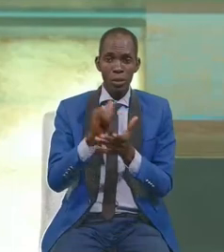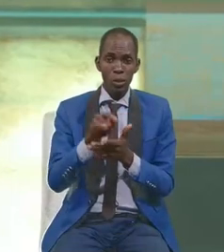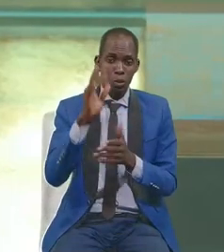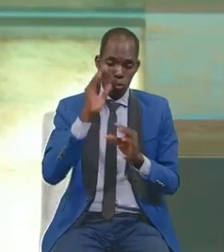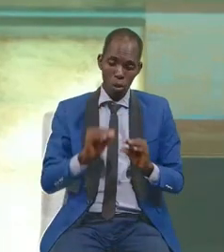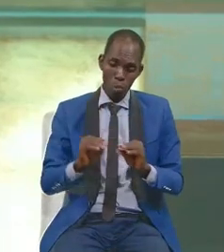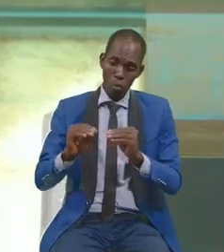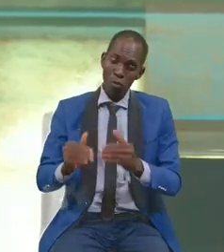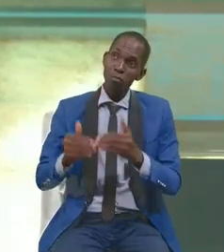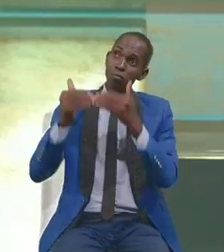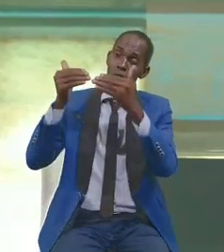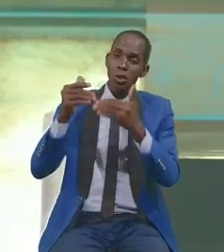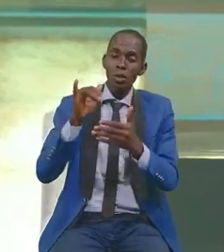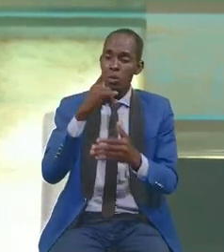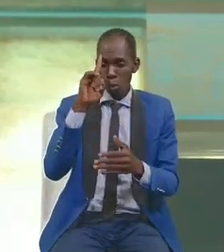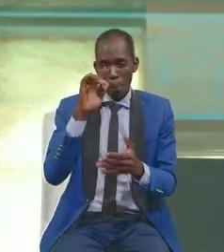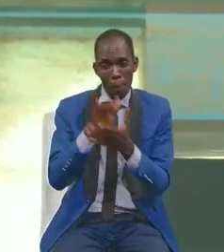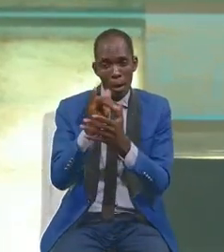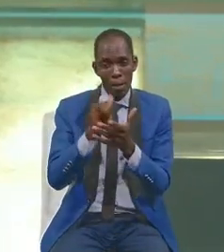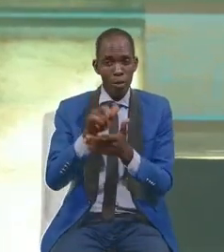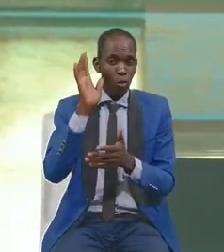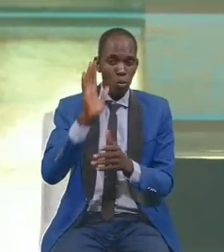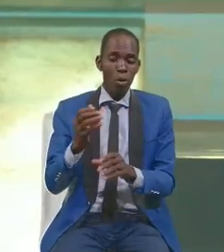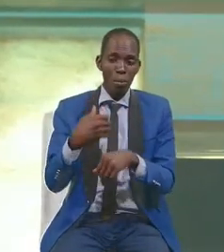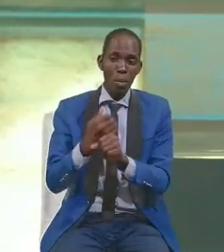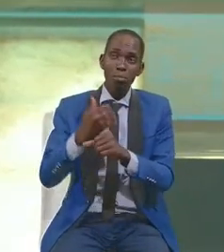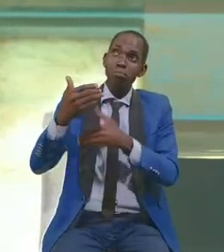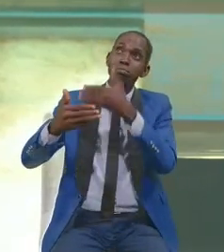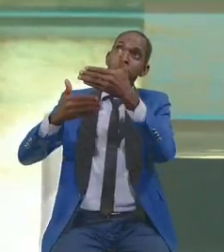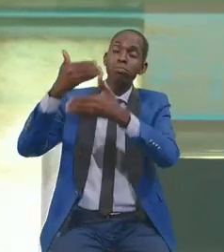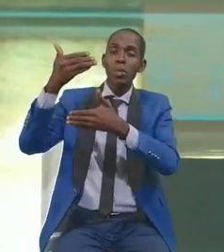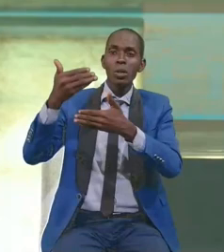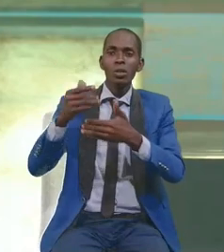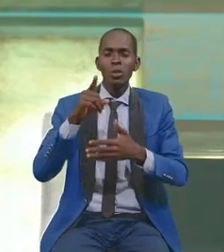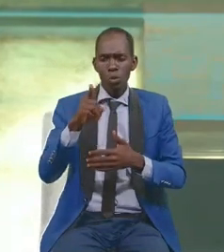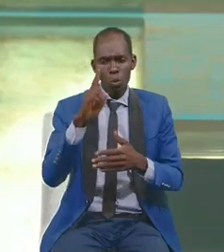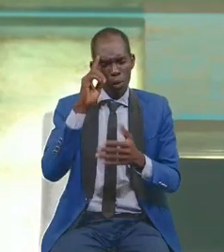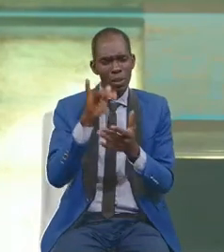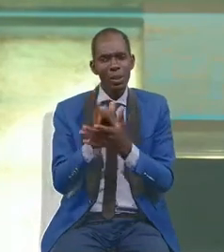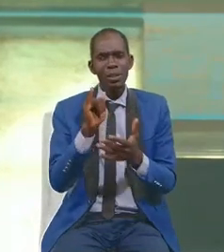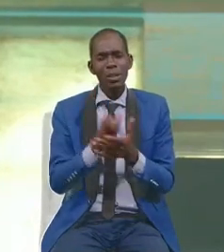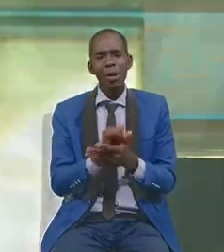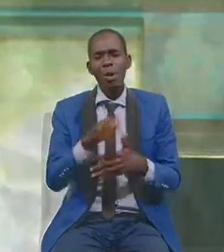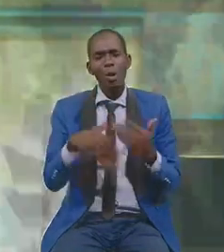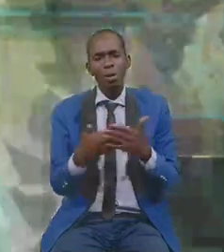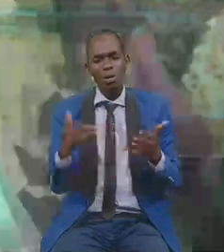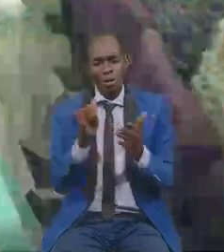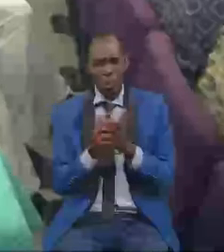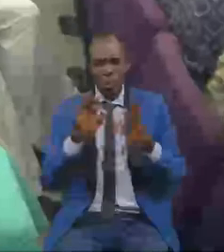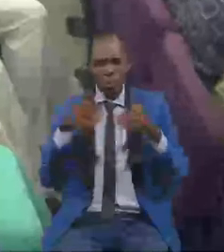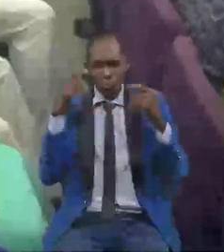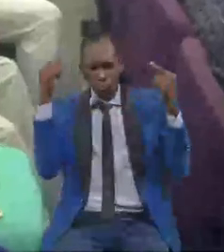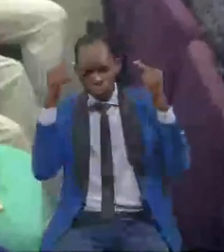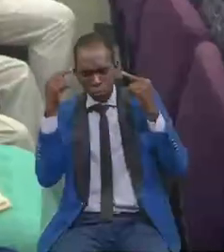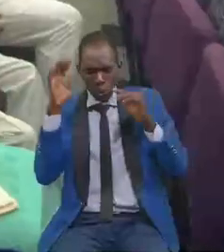vous bénir, que vous allez faire le progrès, que vous allez aller de l'avant? Ces domaines de soucis dans votre vie spirituelle, que ce jour, aujourd'hui,